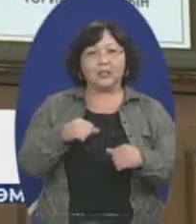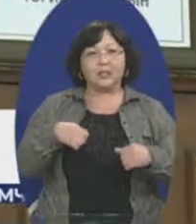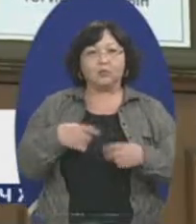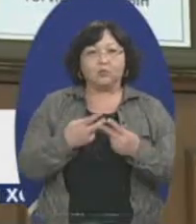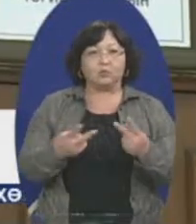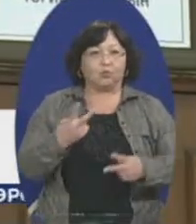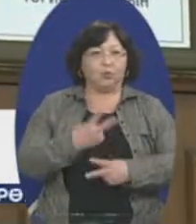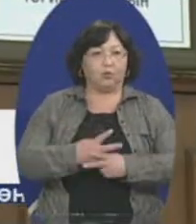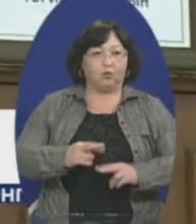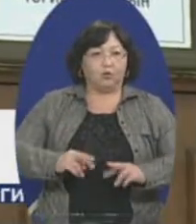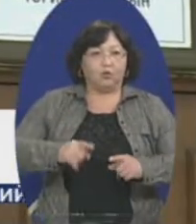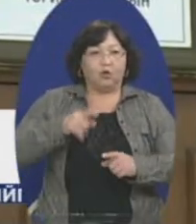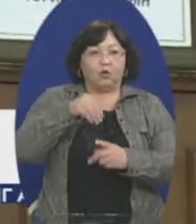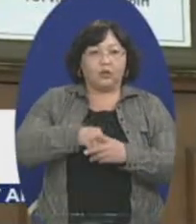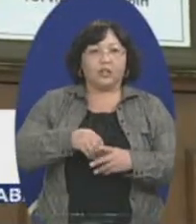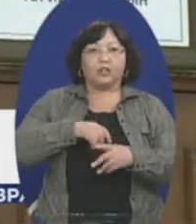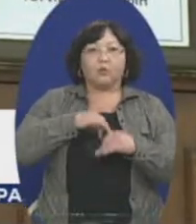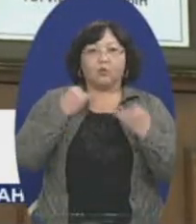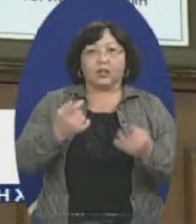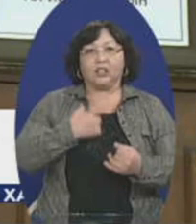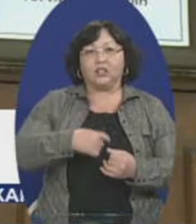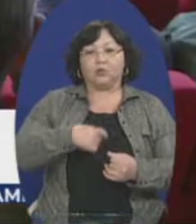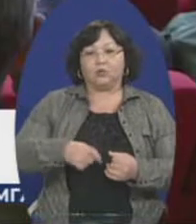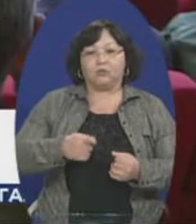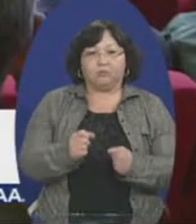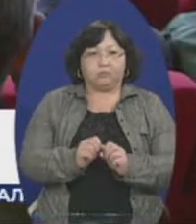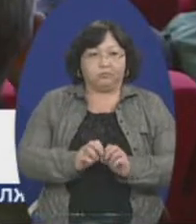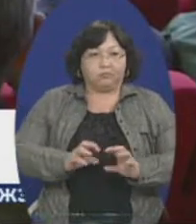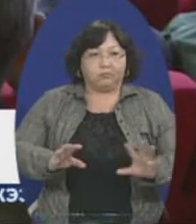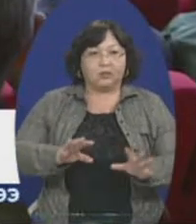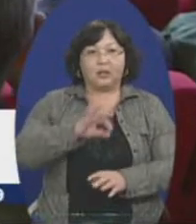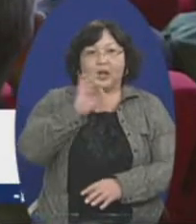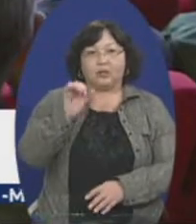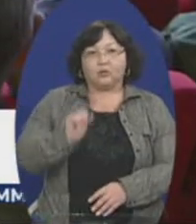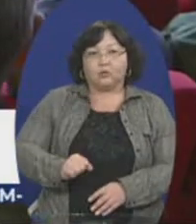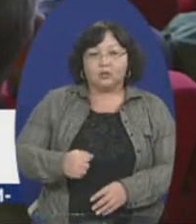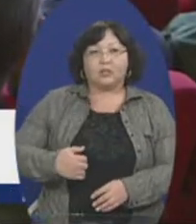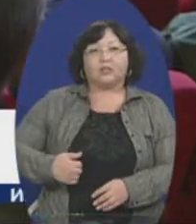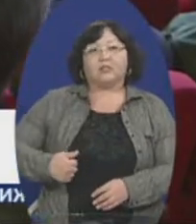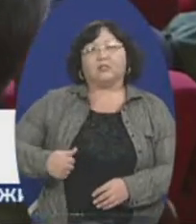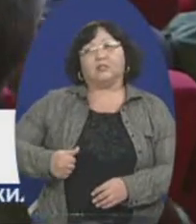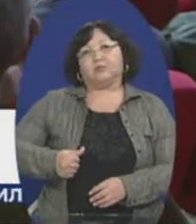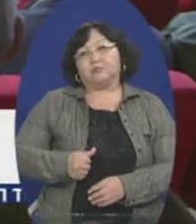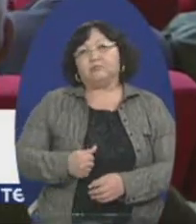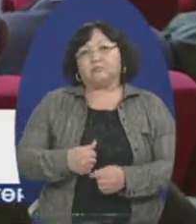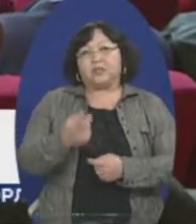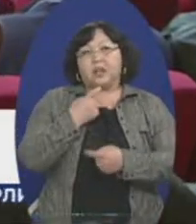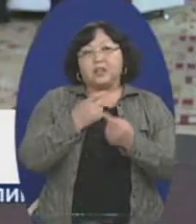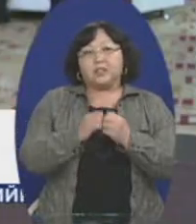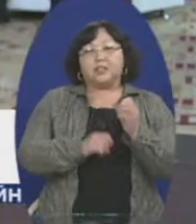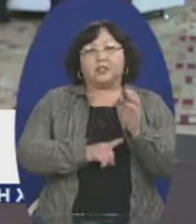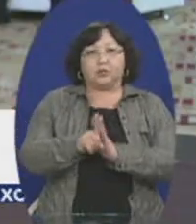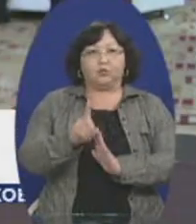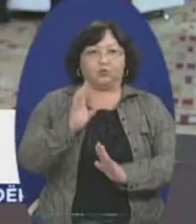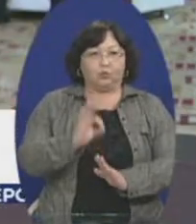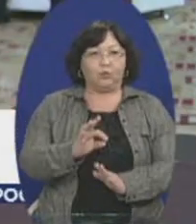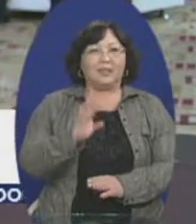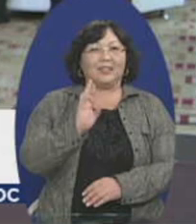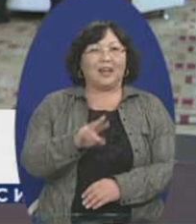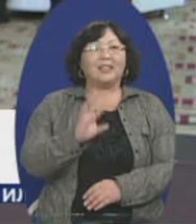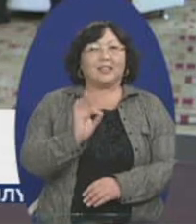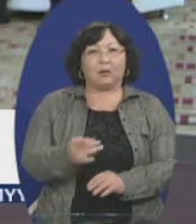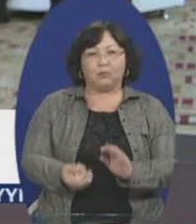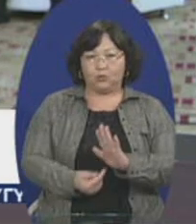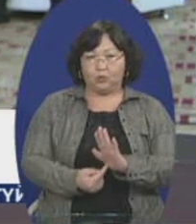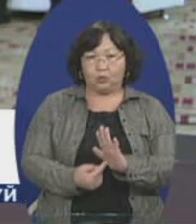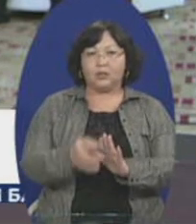хуульд өөрчлөлт оруулах улсын хурлын гишүүдийн тоог нэмэгдүүлэх асуудал нь шийдвэр гарах төвшөнд яригдж эхэлсэн талаар мэдээлэл авсан ч яг ямар үндслээр ямар